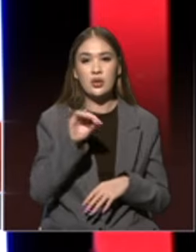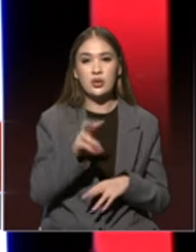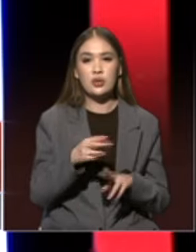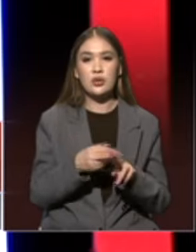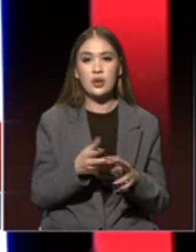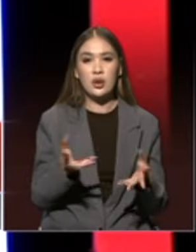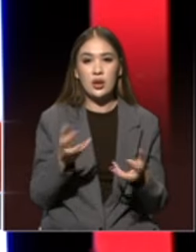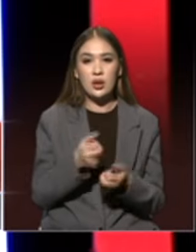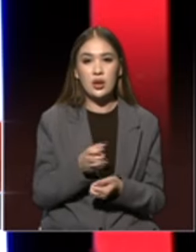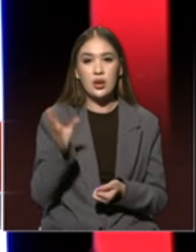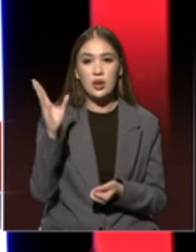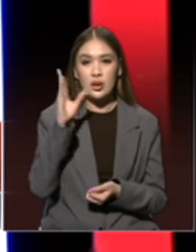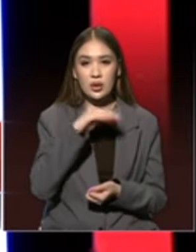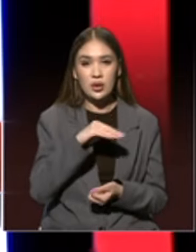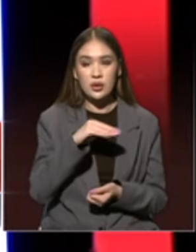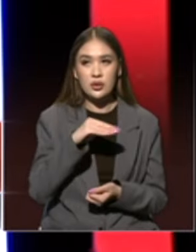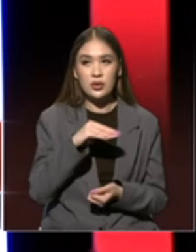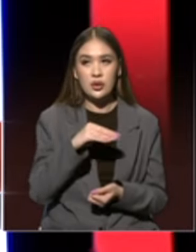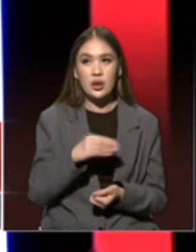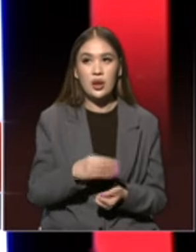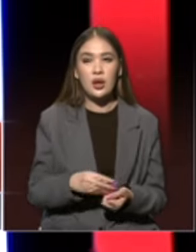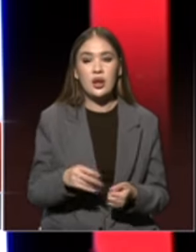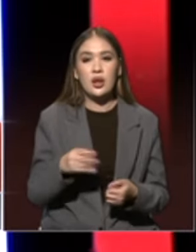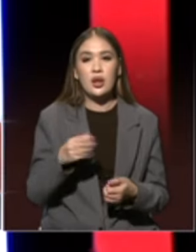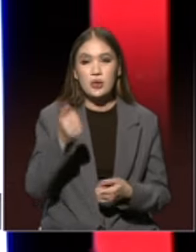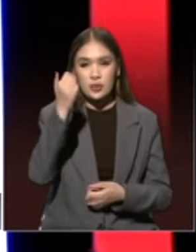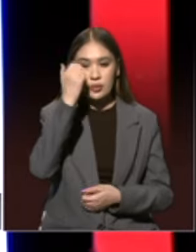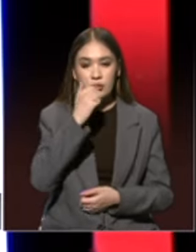алатынын айтуымыз керек. Құрметті спикерлер, уақыт алып